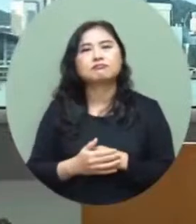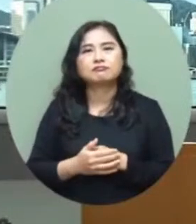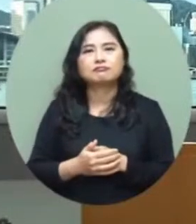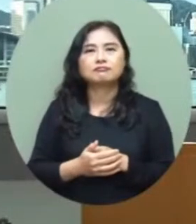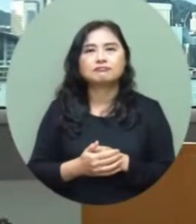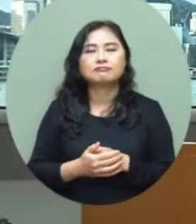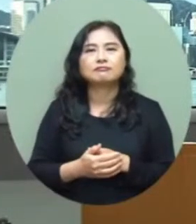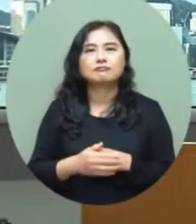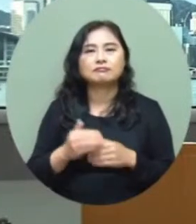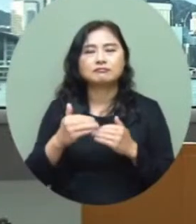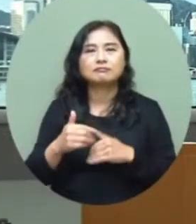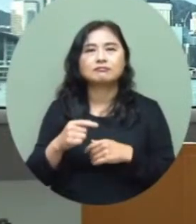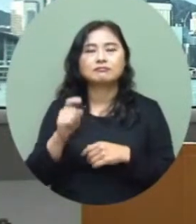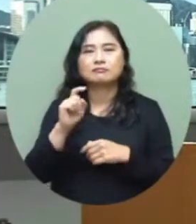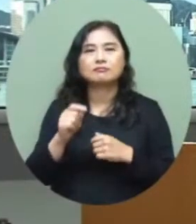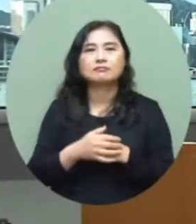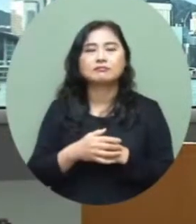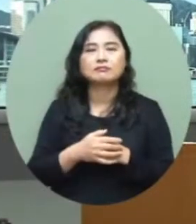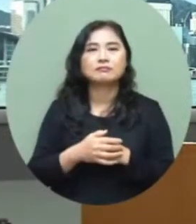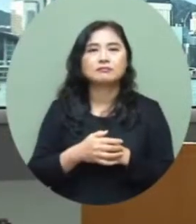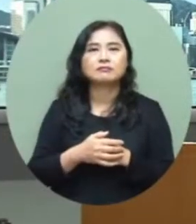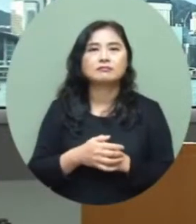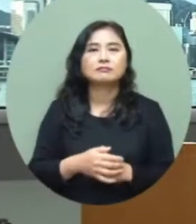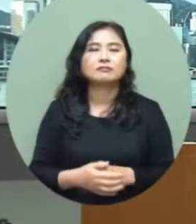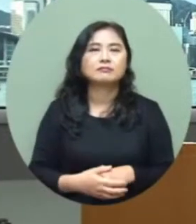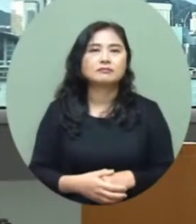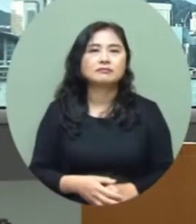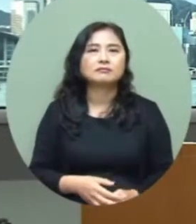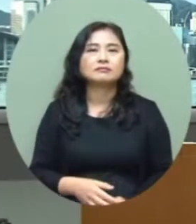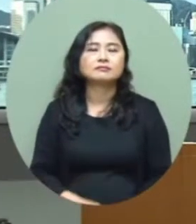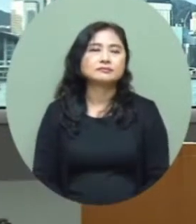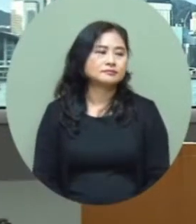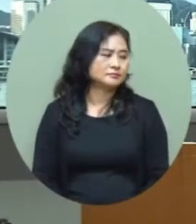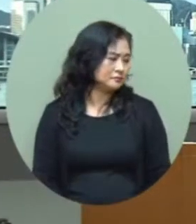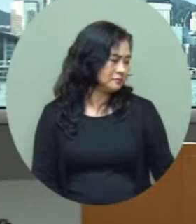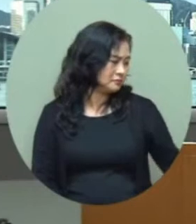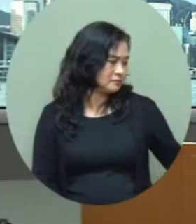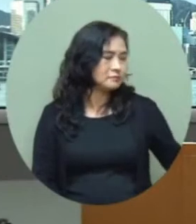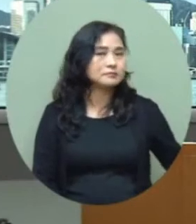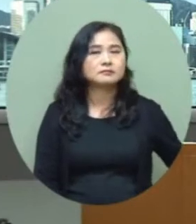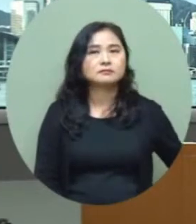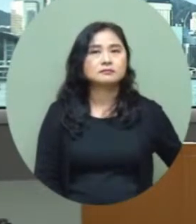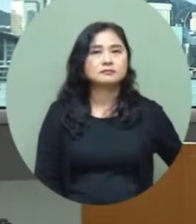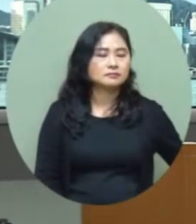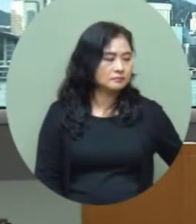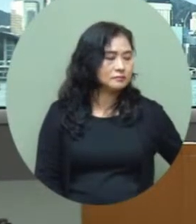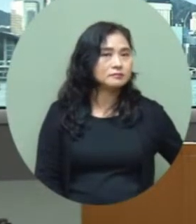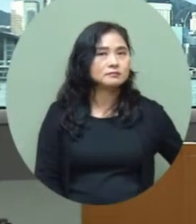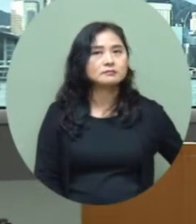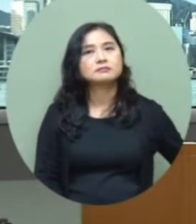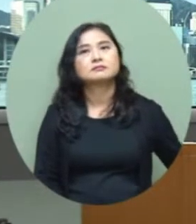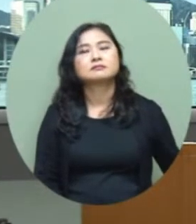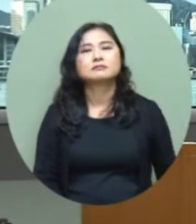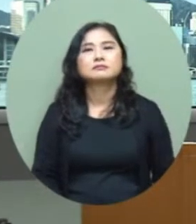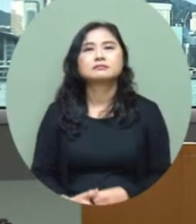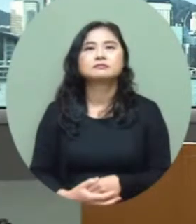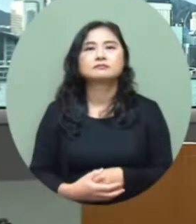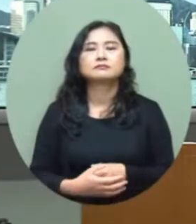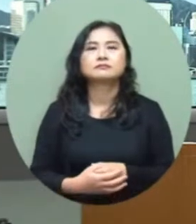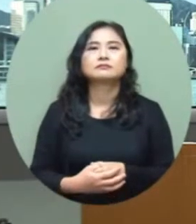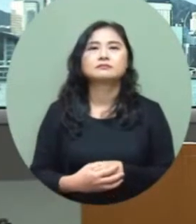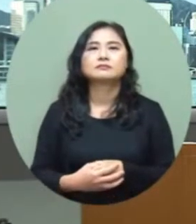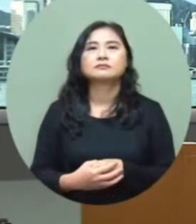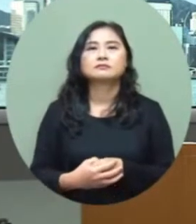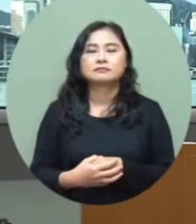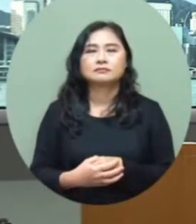右手邊黑色衫嗰位。你好，3位明報嘅。 首先都想問翻，即係同長